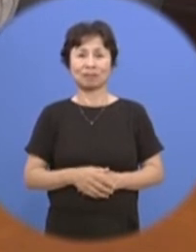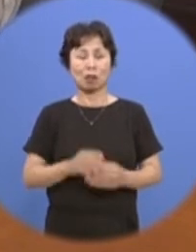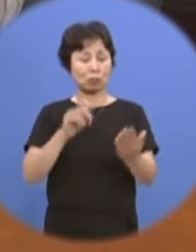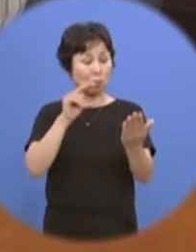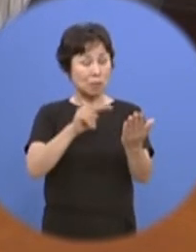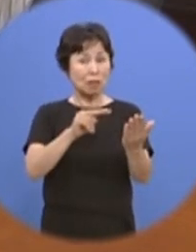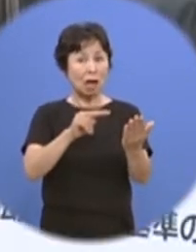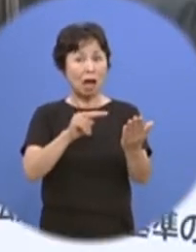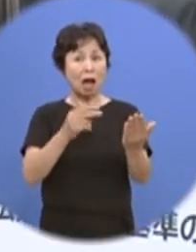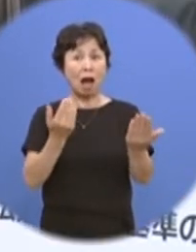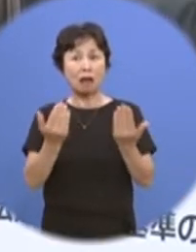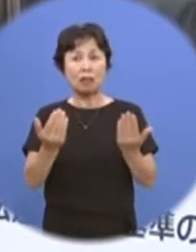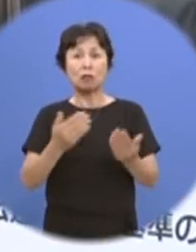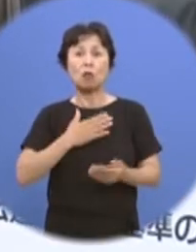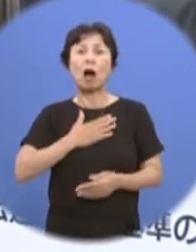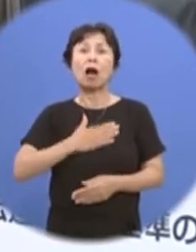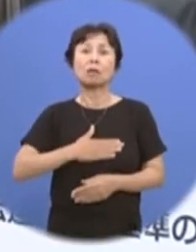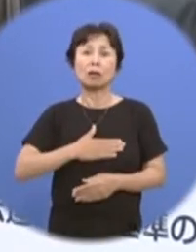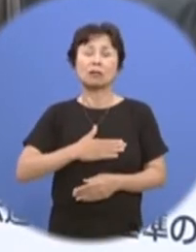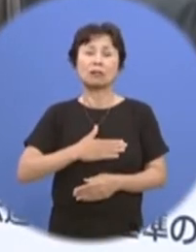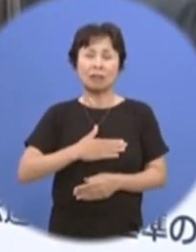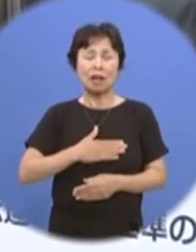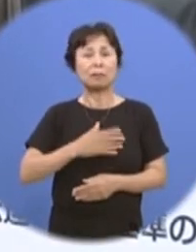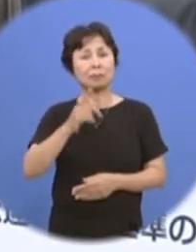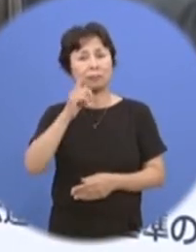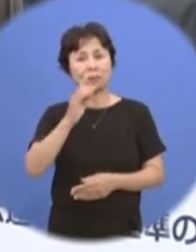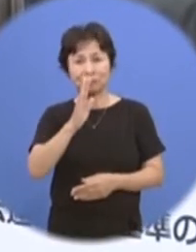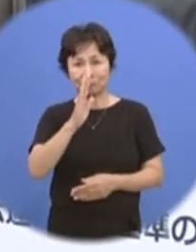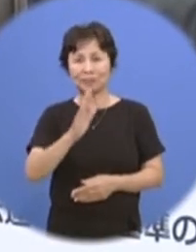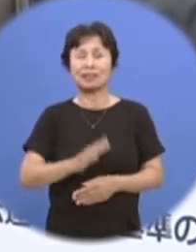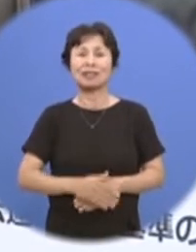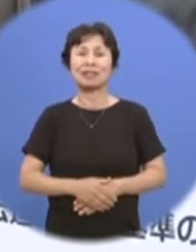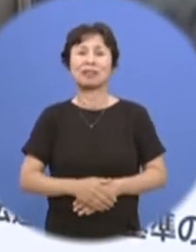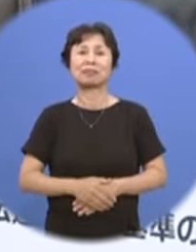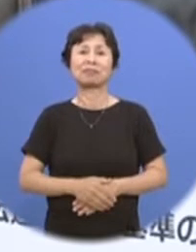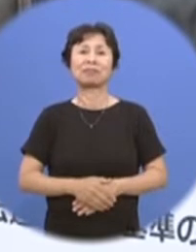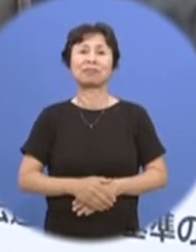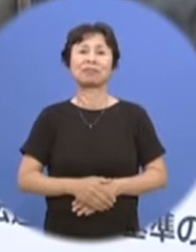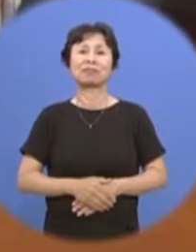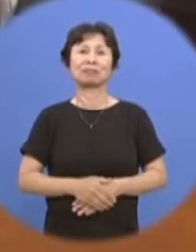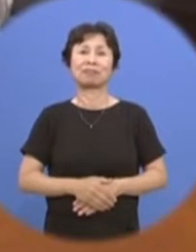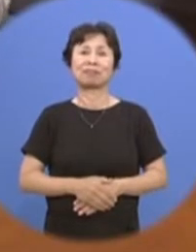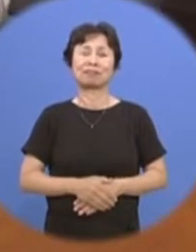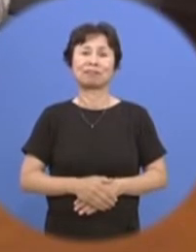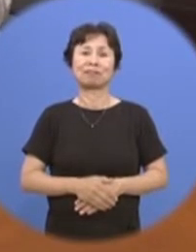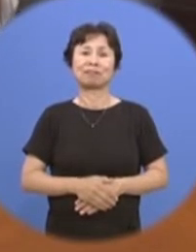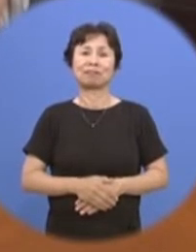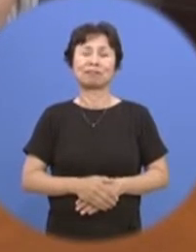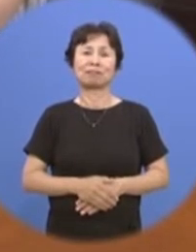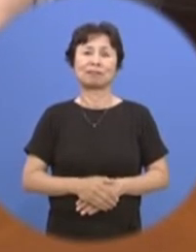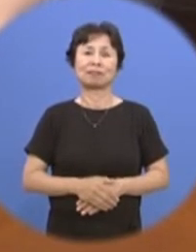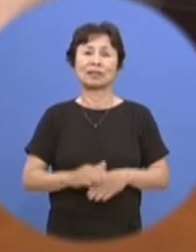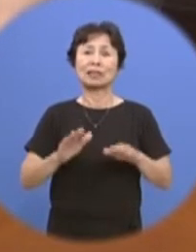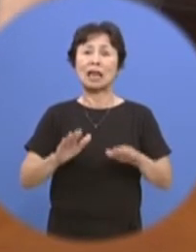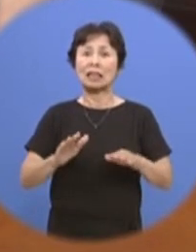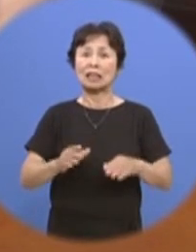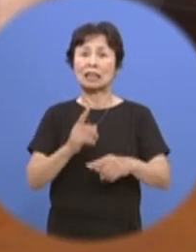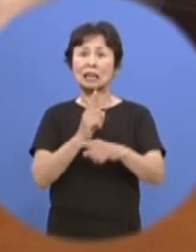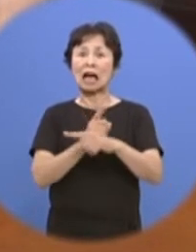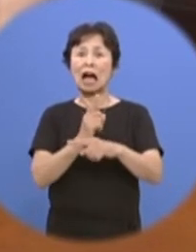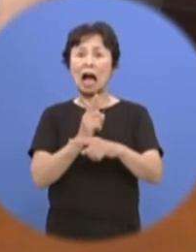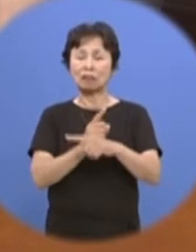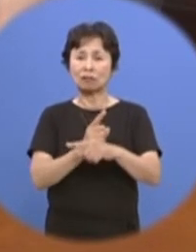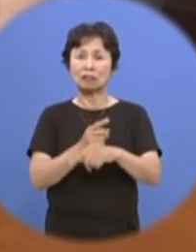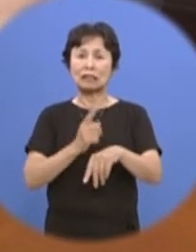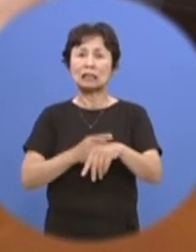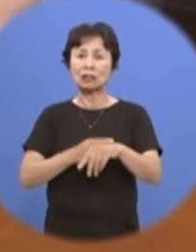ね。 こういうことをねぜひやってもらいたいなというふうに私は思っています、 はい。 近年の科学技術の進歩を踏まえ